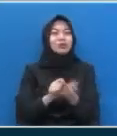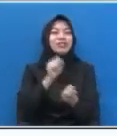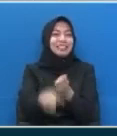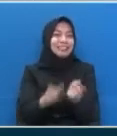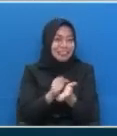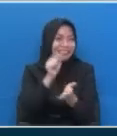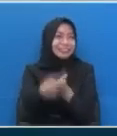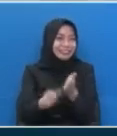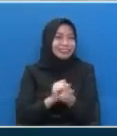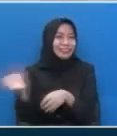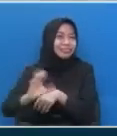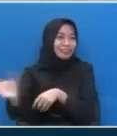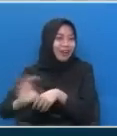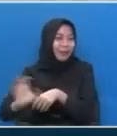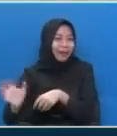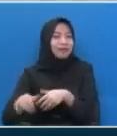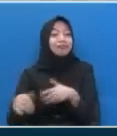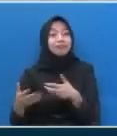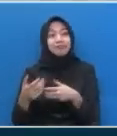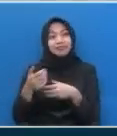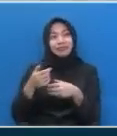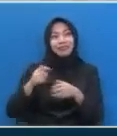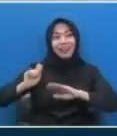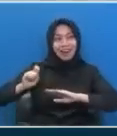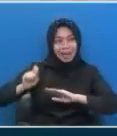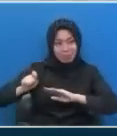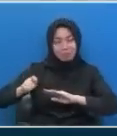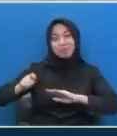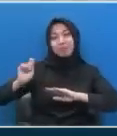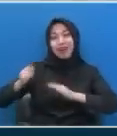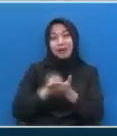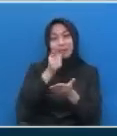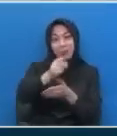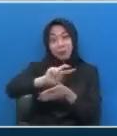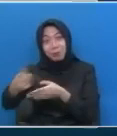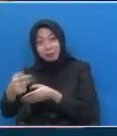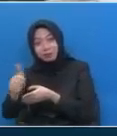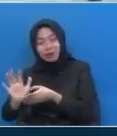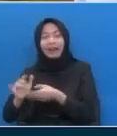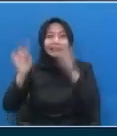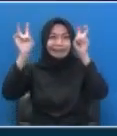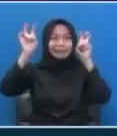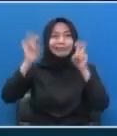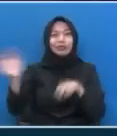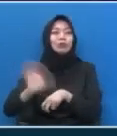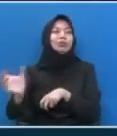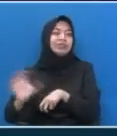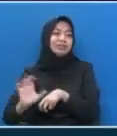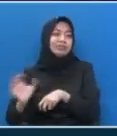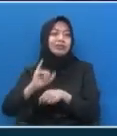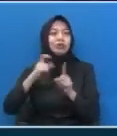bukti-bukti yang dilakukan ada dua dimensi pembuktian panitia dimensi yuridis dan dimensi